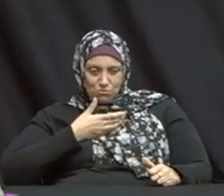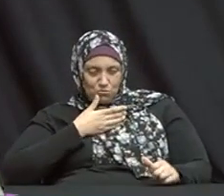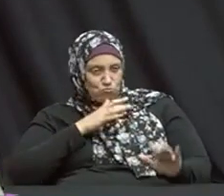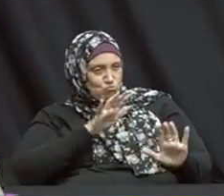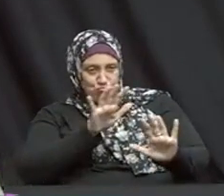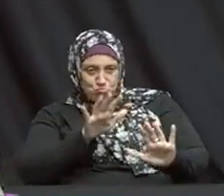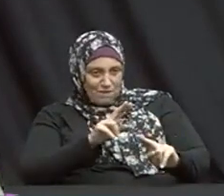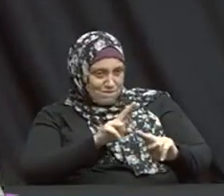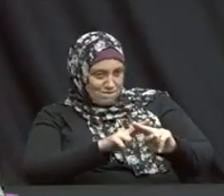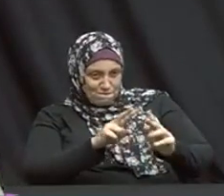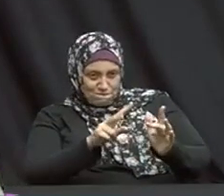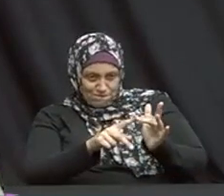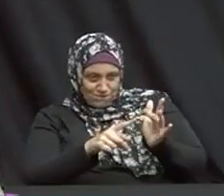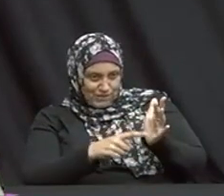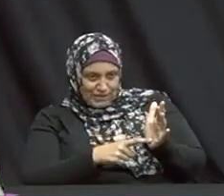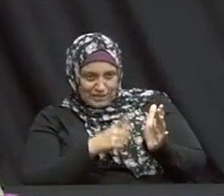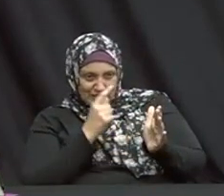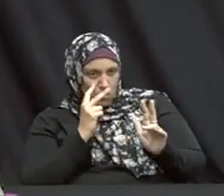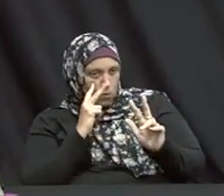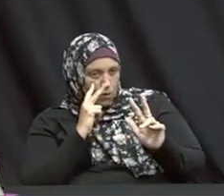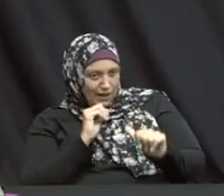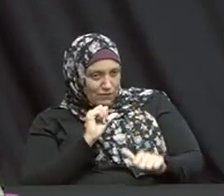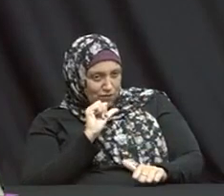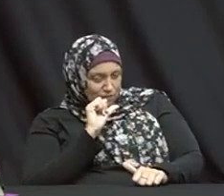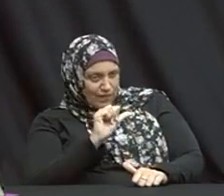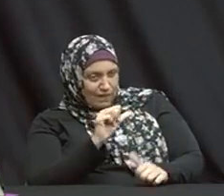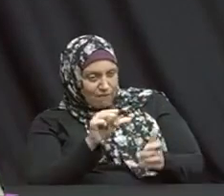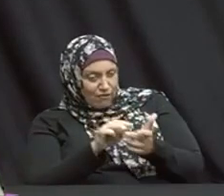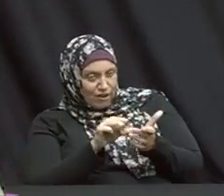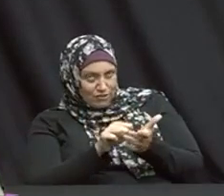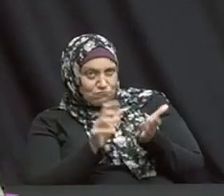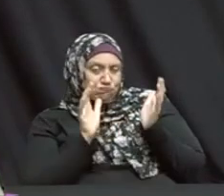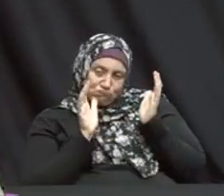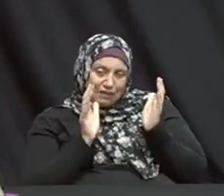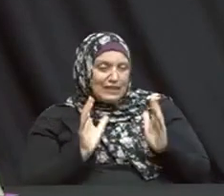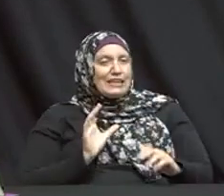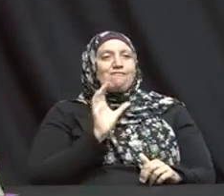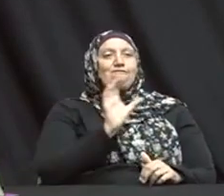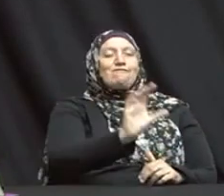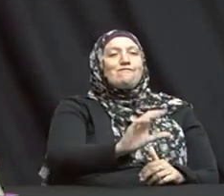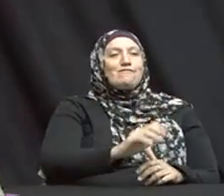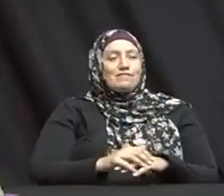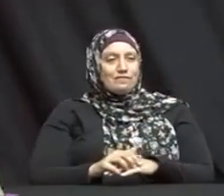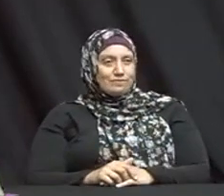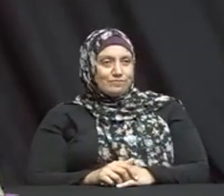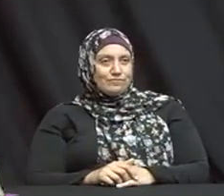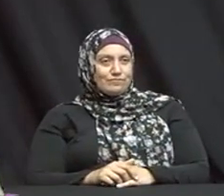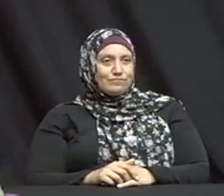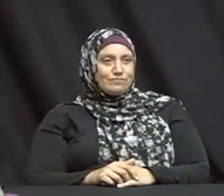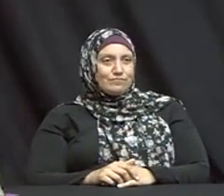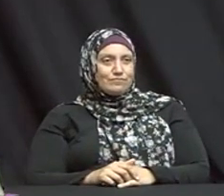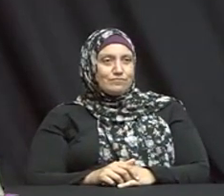the financial affairs, فَدْفَعُوا إِلَيْهِمْ أَمْوَالَهُمْ, then you can give their wealth, their estate to them.